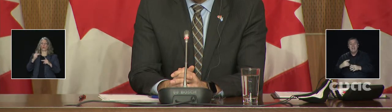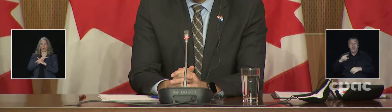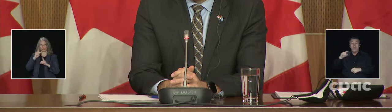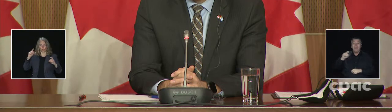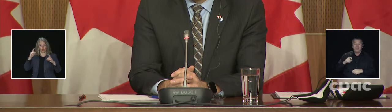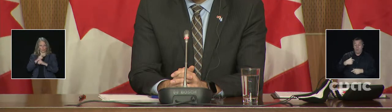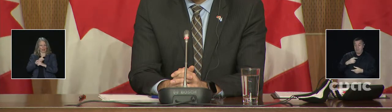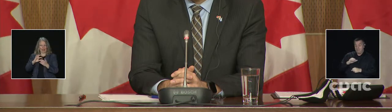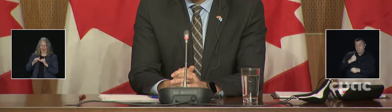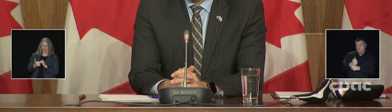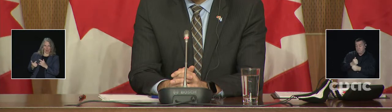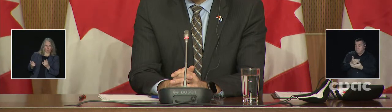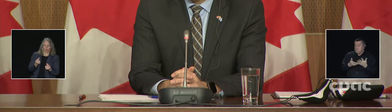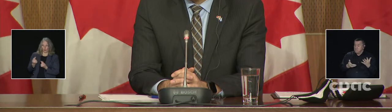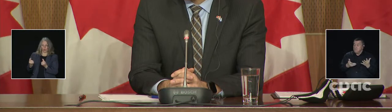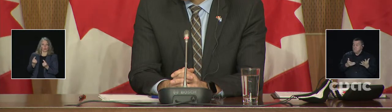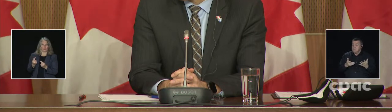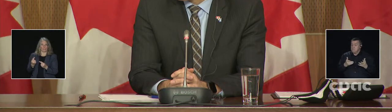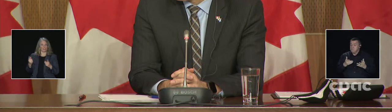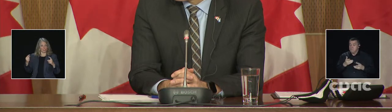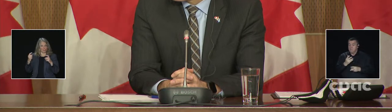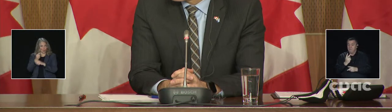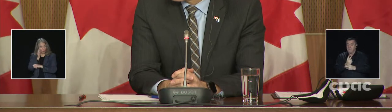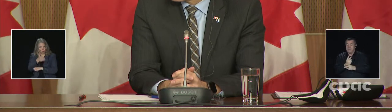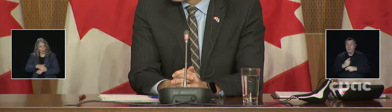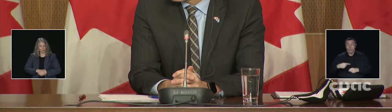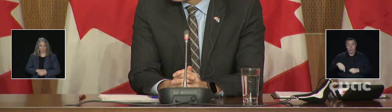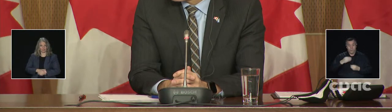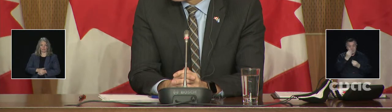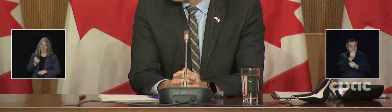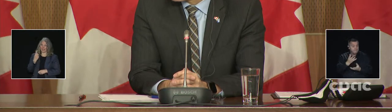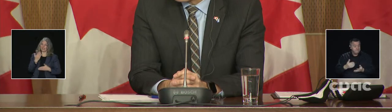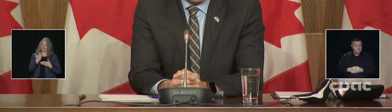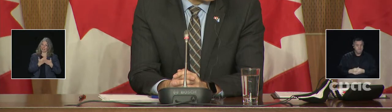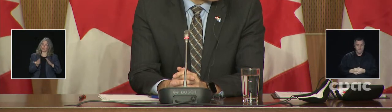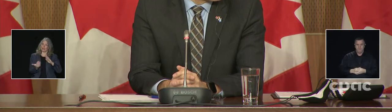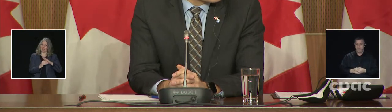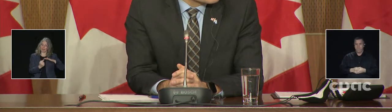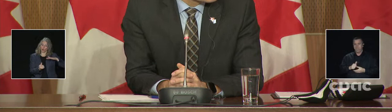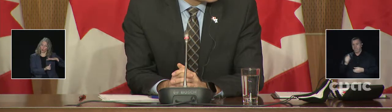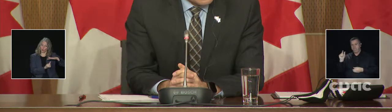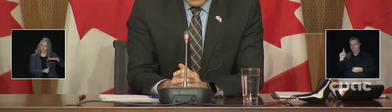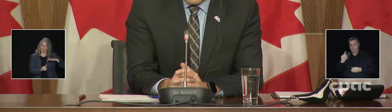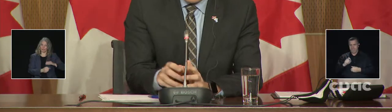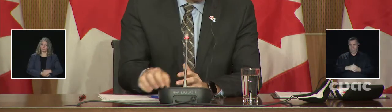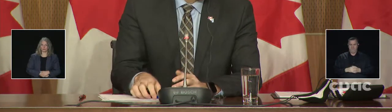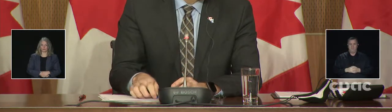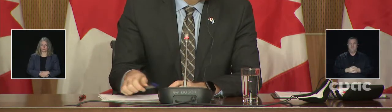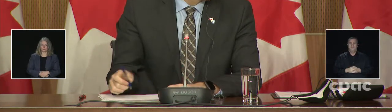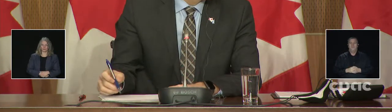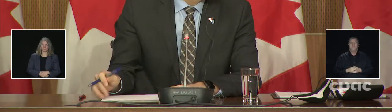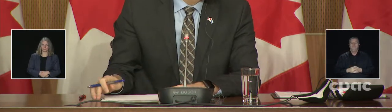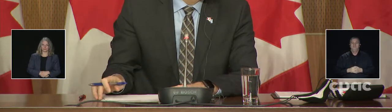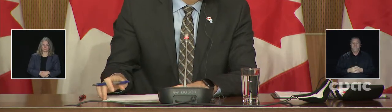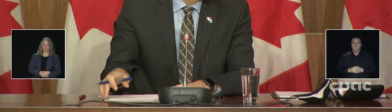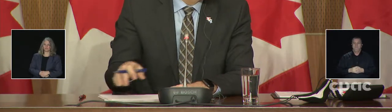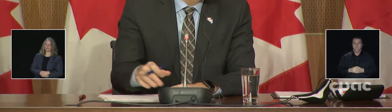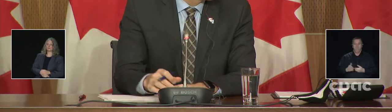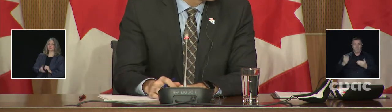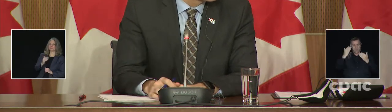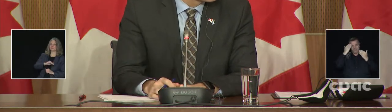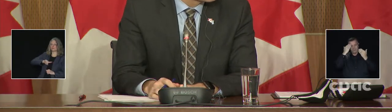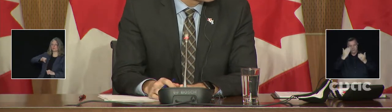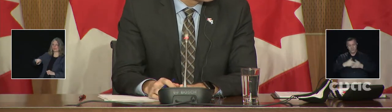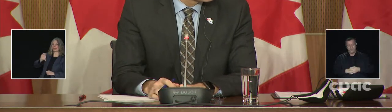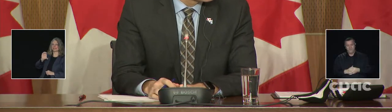mettre en place. Okay. Mike to my left. I'm saying good morning, Minister Duclos, Krisanashkate, CTV